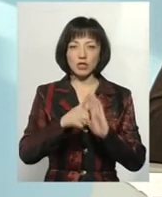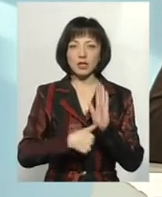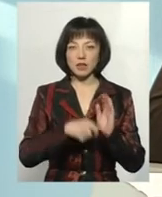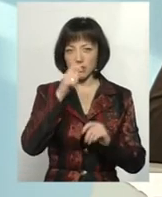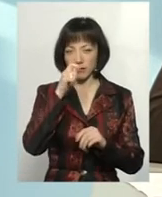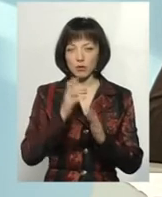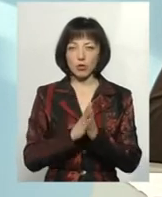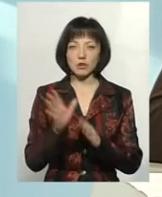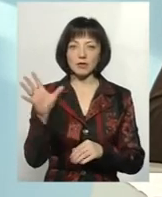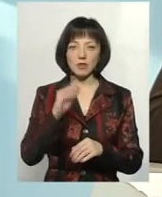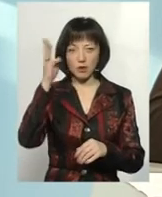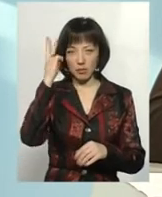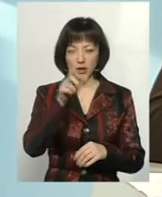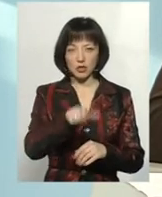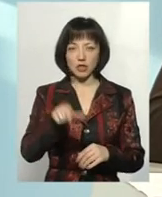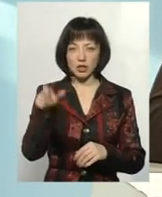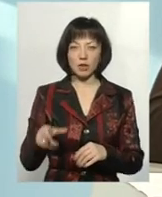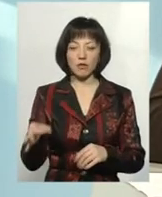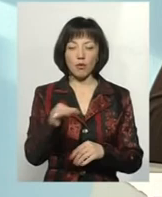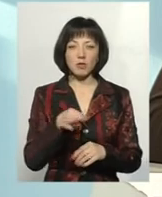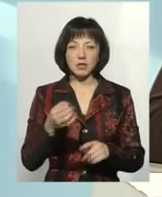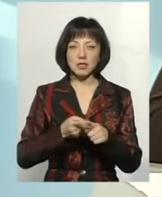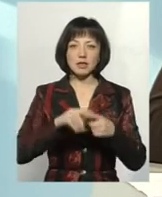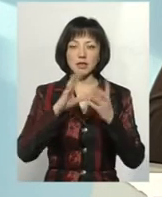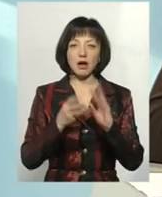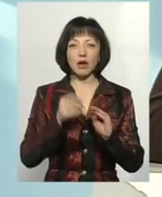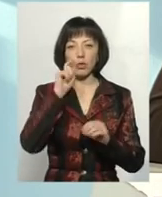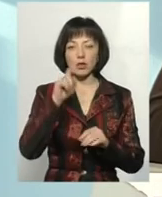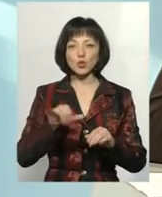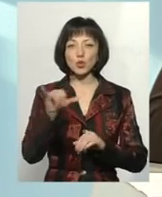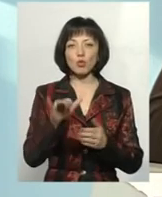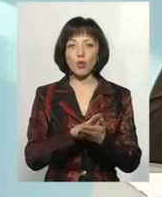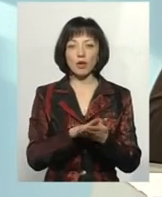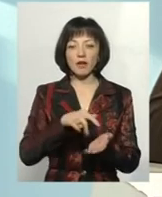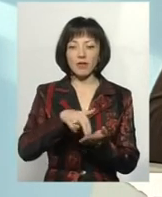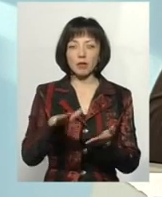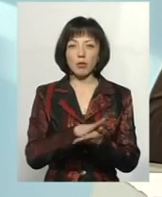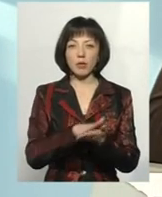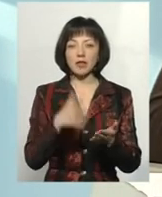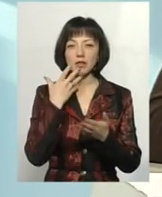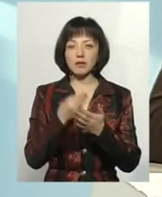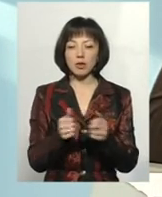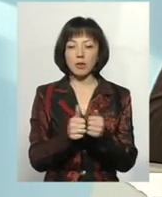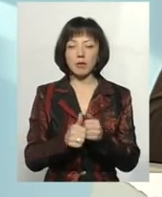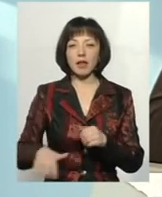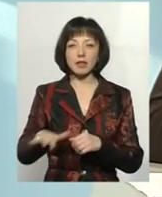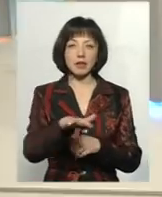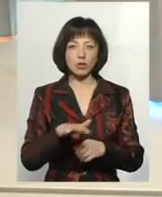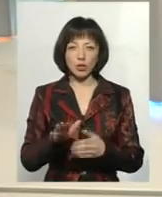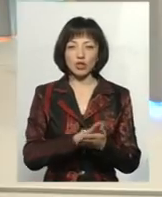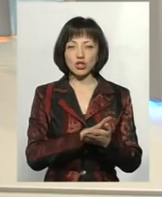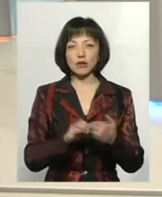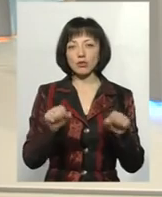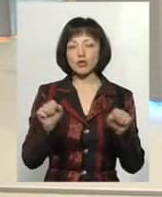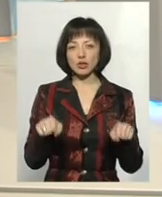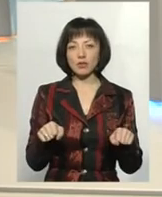квітня просимо всіх хмельничан і всіх в області, тому що це загальноукраїнський суботник, вийти і поприбирати свої прилеглі території, порозчищати,